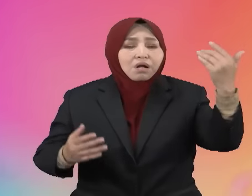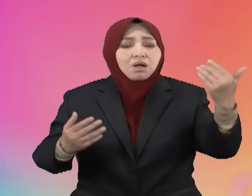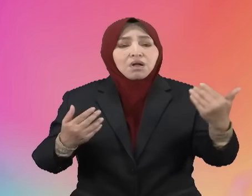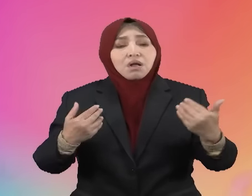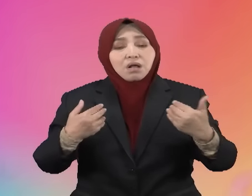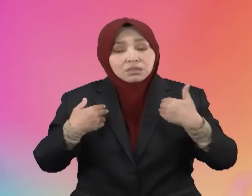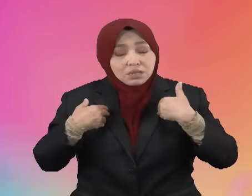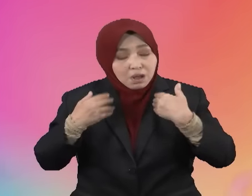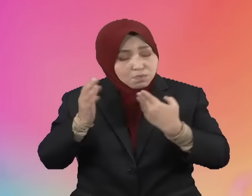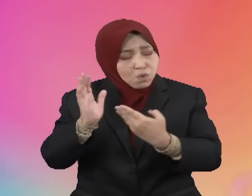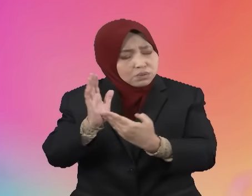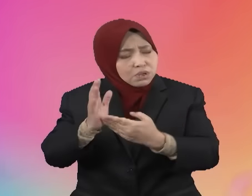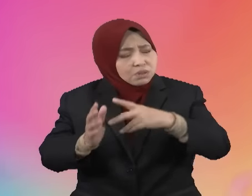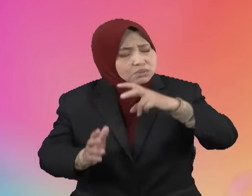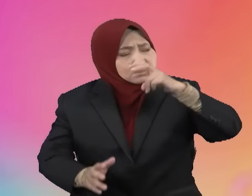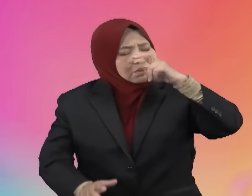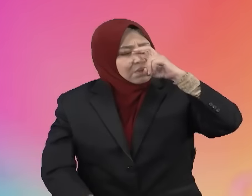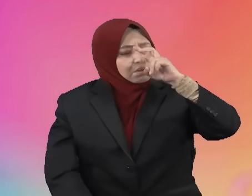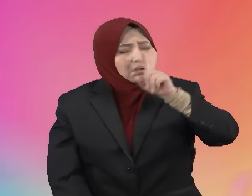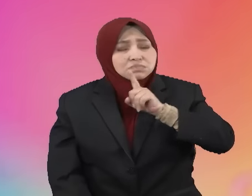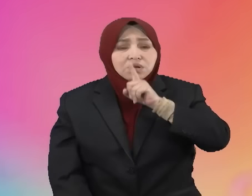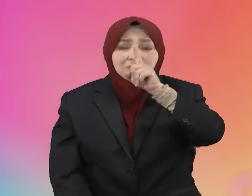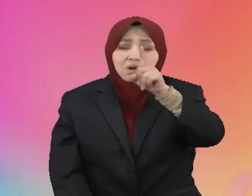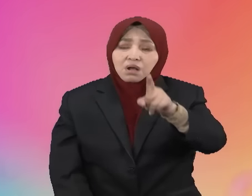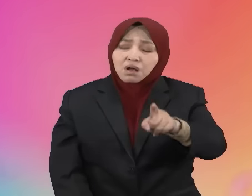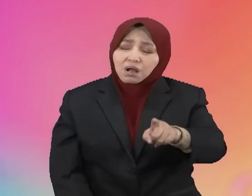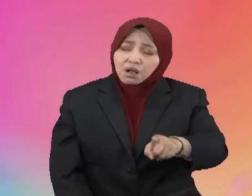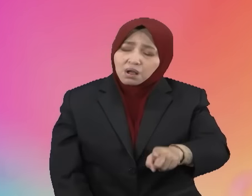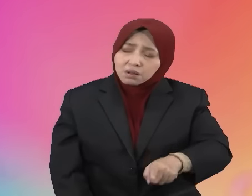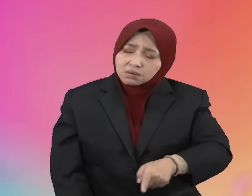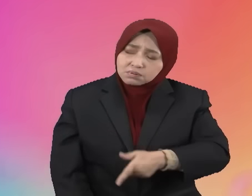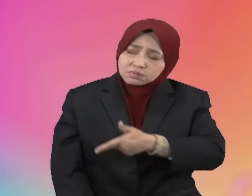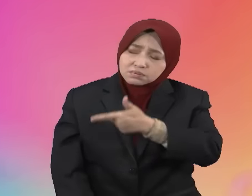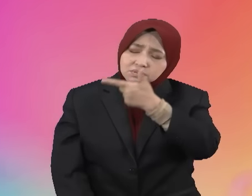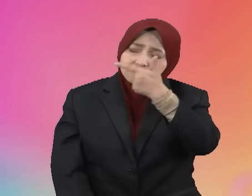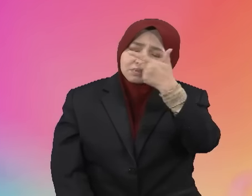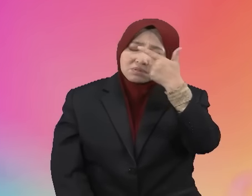البالغة فلو شاء